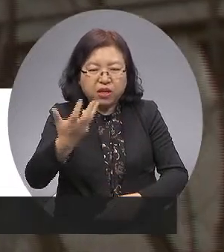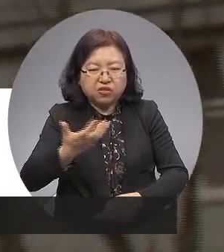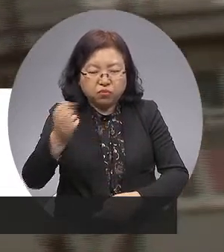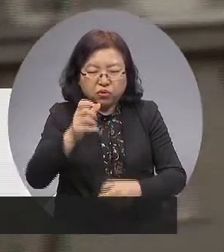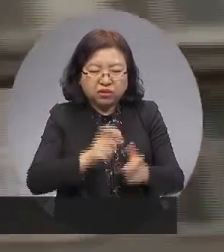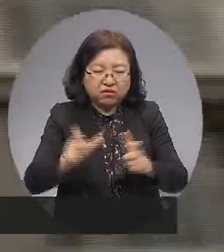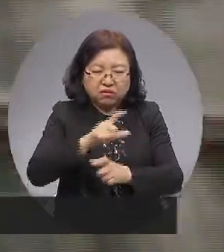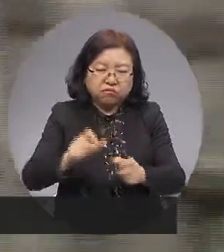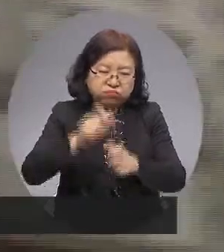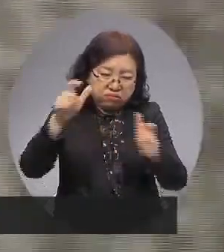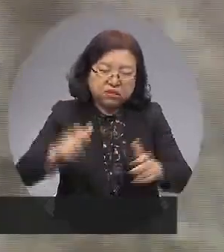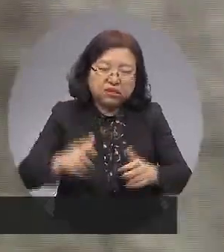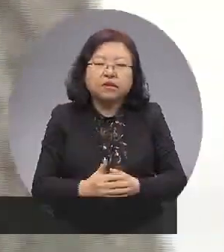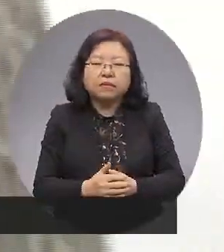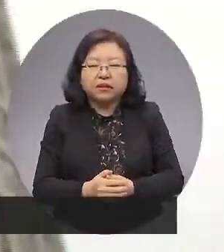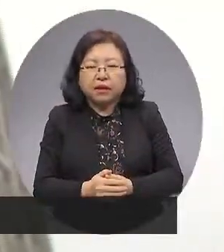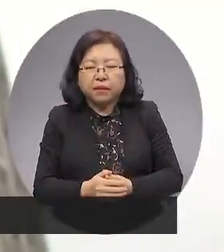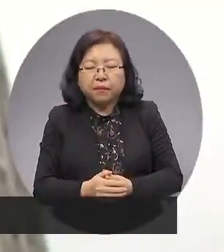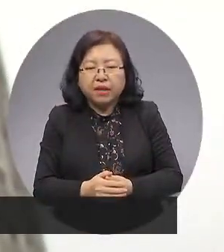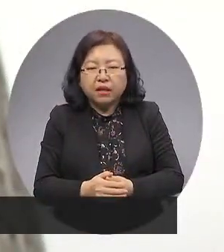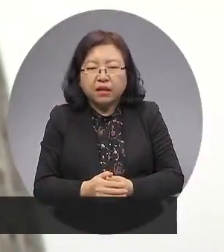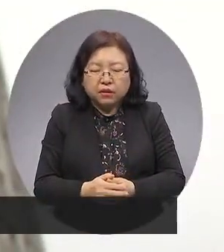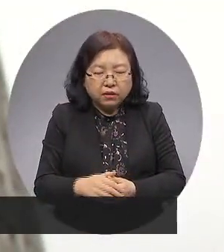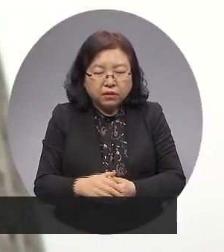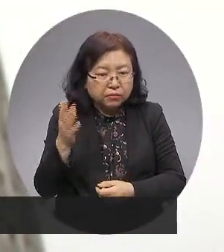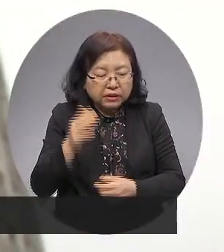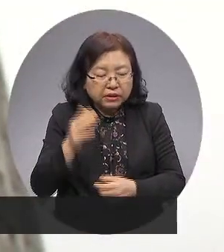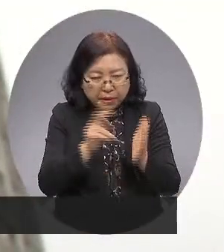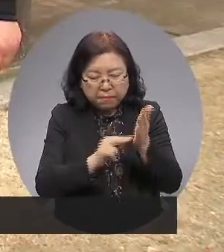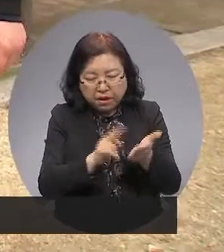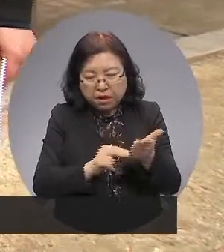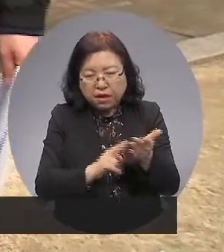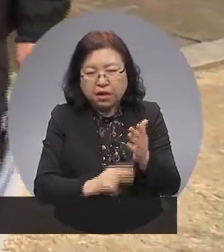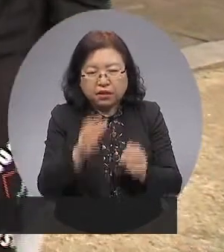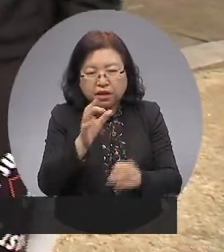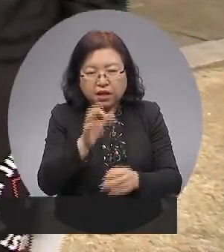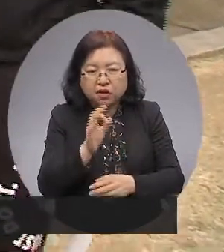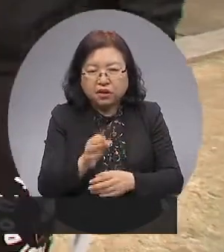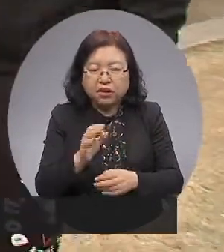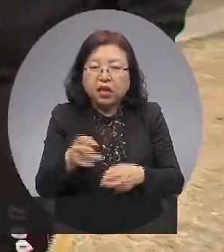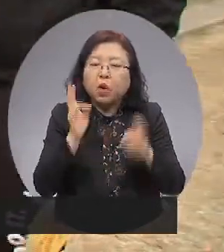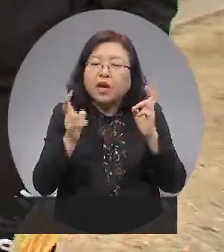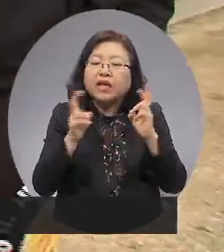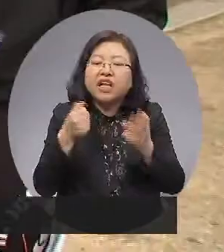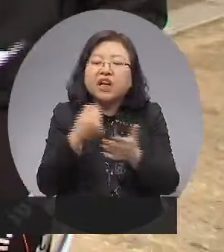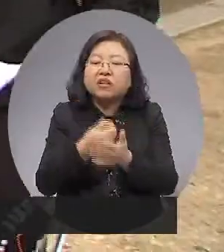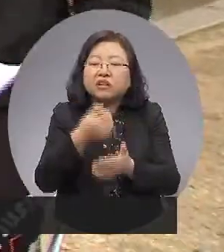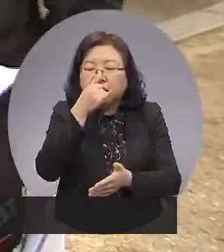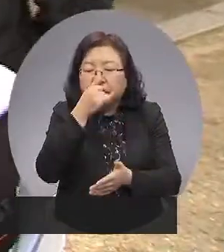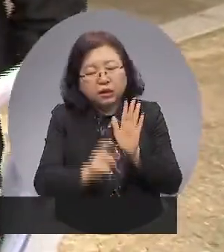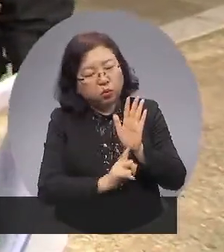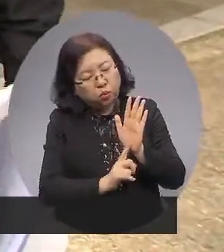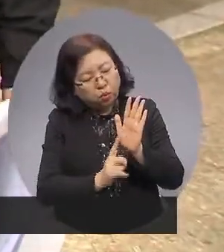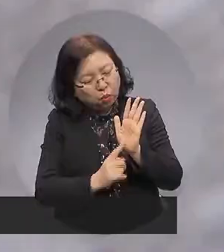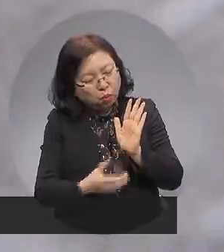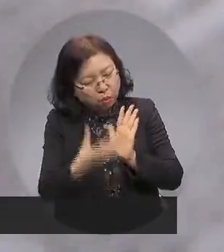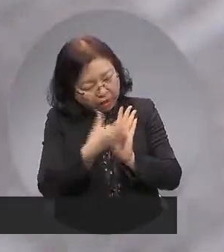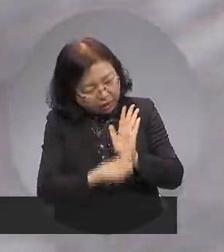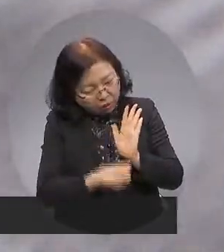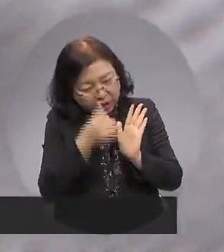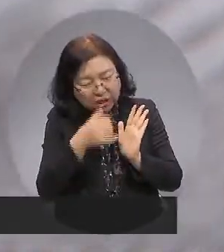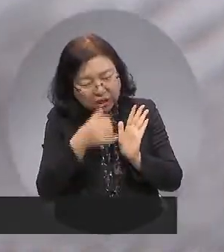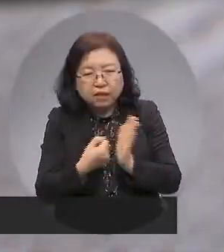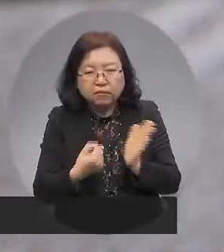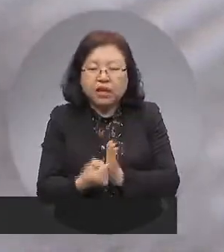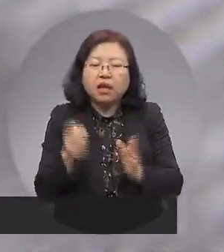금액입니다. 향후 시장 사정에 따라 분양 가격은 시행사가 결정한다는 임차인 모집 공고대로 그냥 시행사가 정한